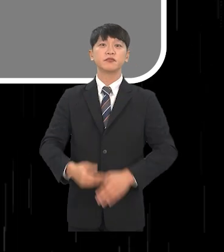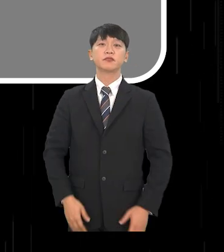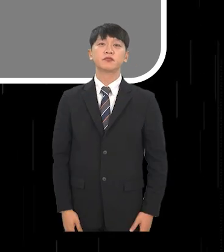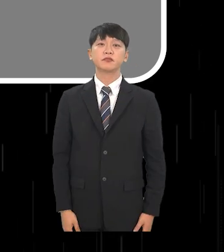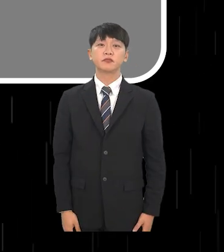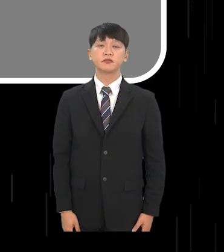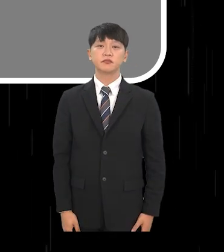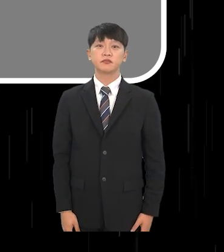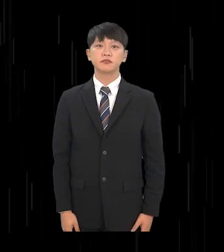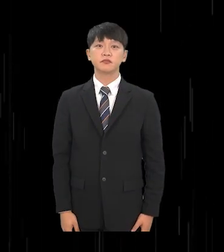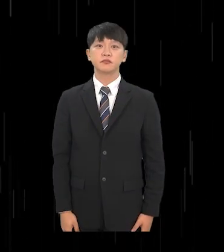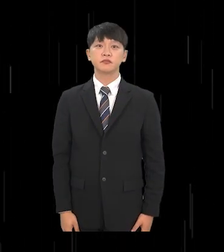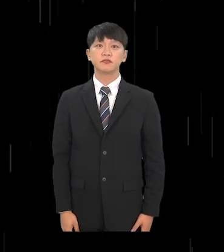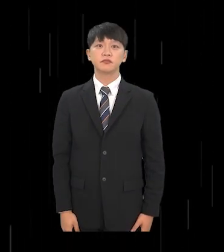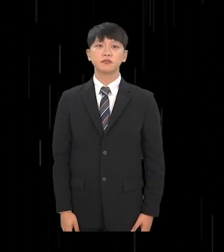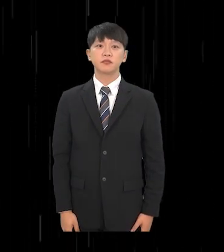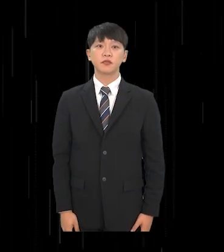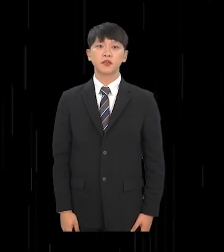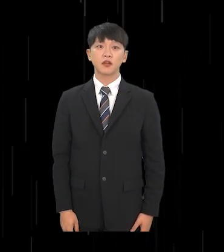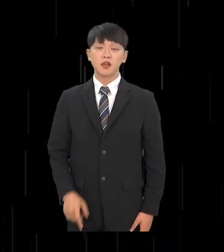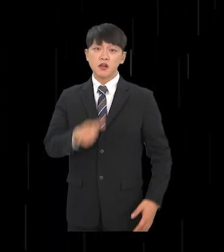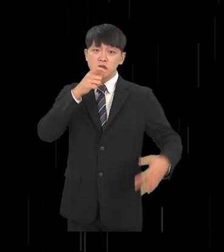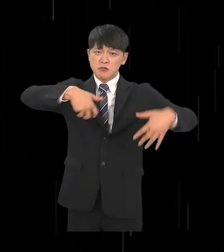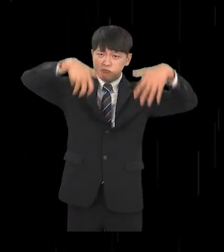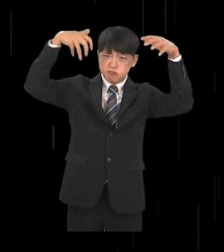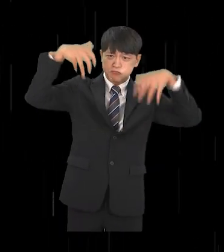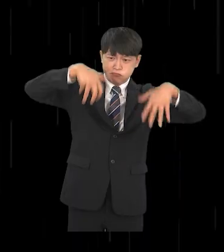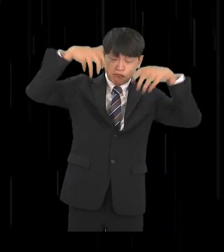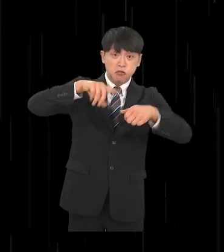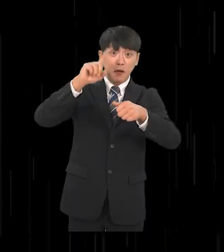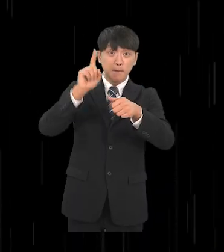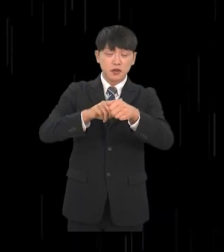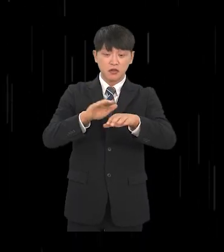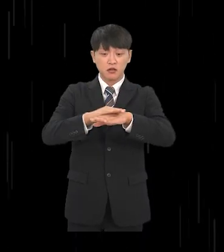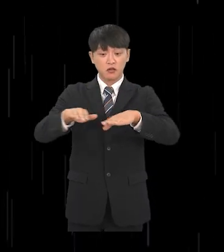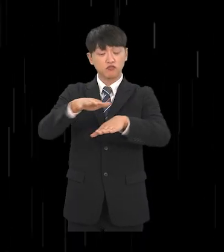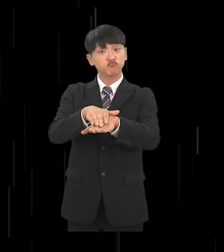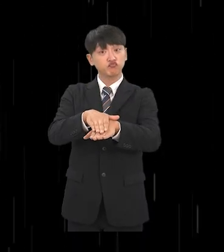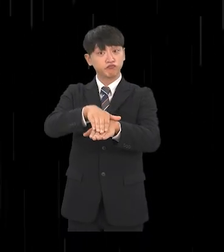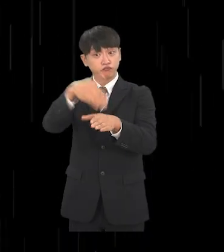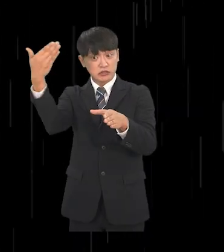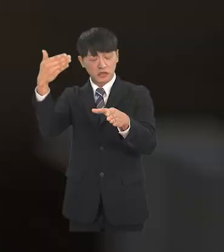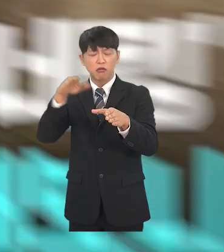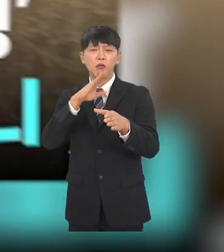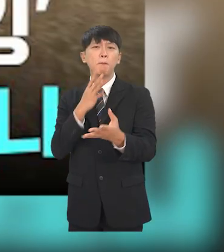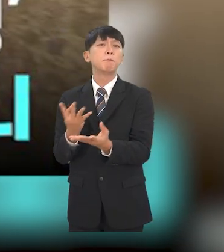발생한 사고였습니다. 폭우로 맨홀 뚜껑이 열리는 일은 정말 많은데요.